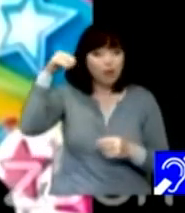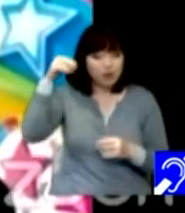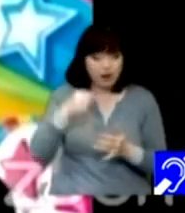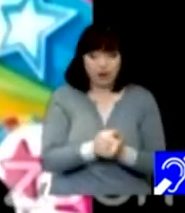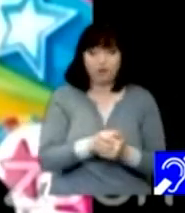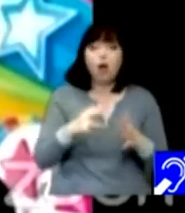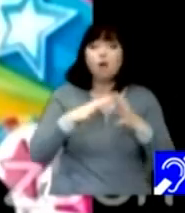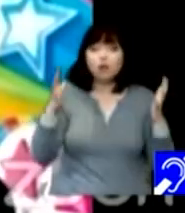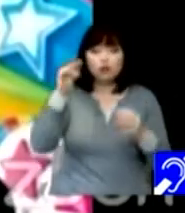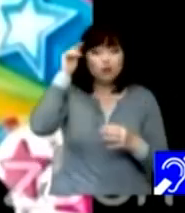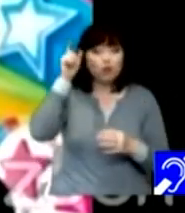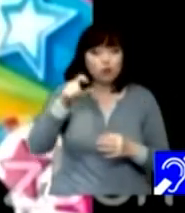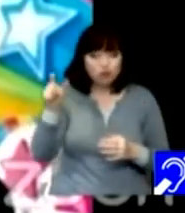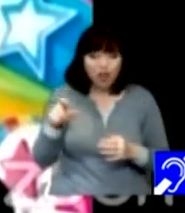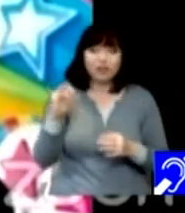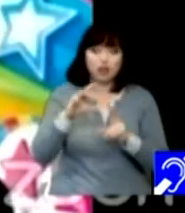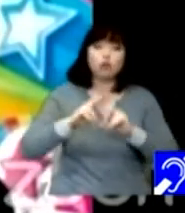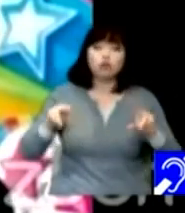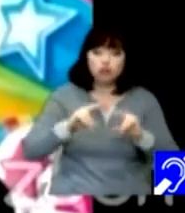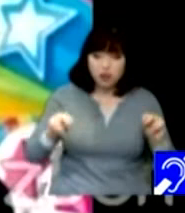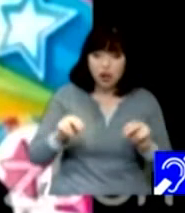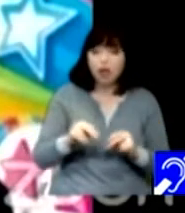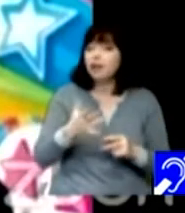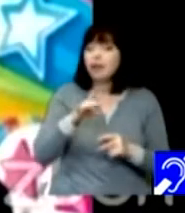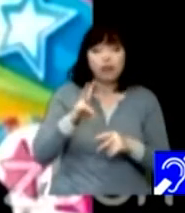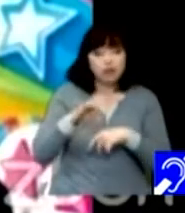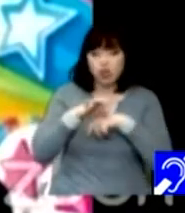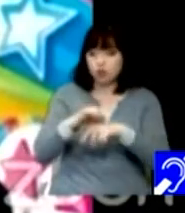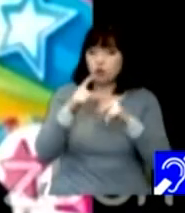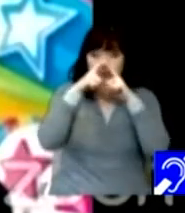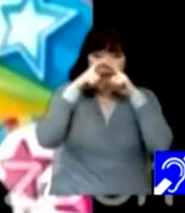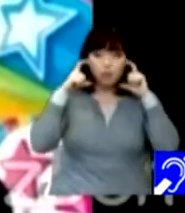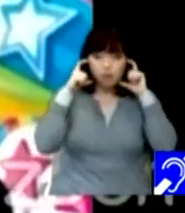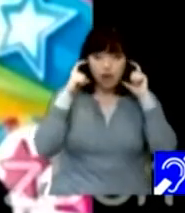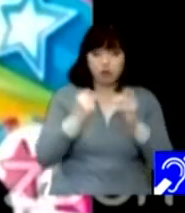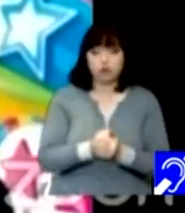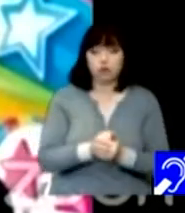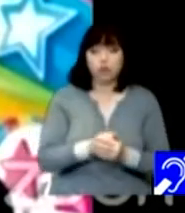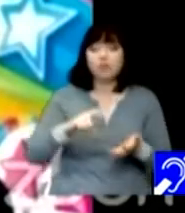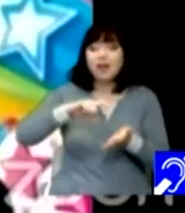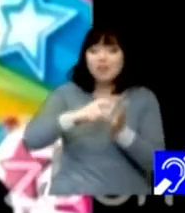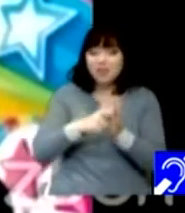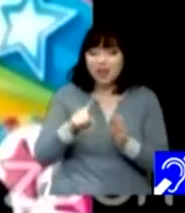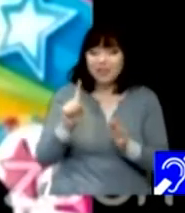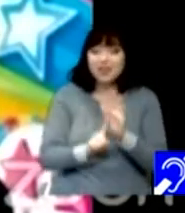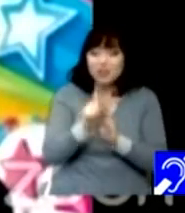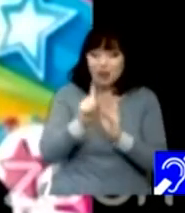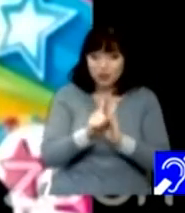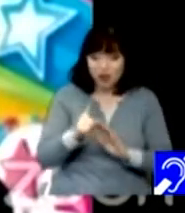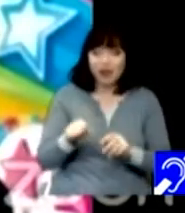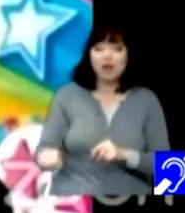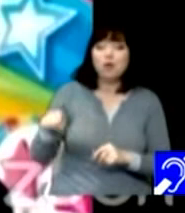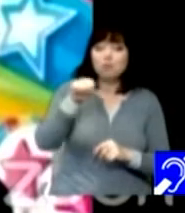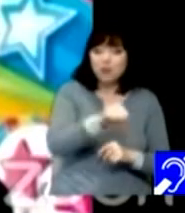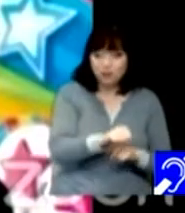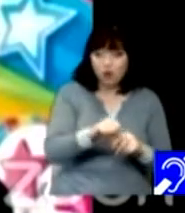Majoritatea elevilor, dar și o parte din cadrele didactice, nu poartă măștile faciale de protecție. În clasele primare, părinții de regulă aduc copiii